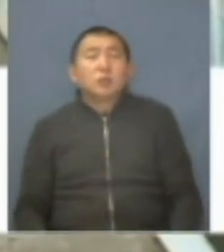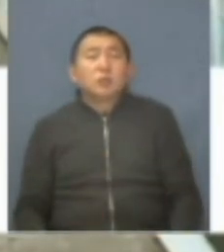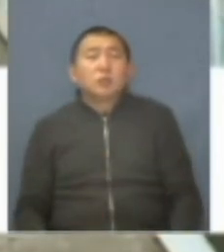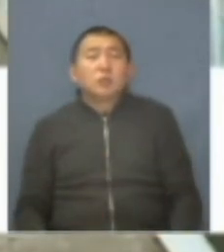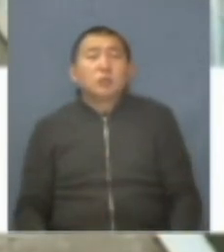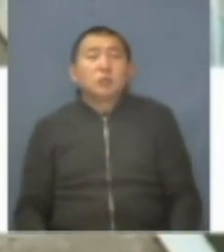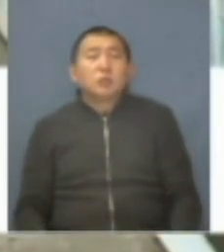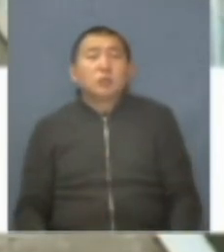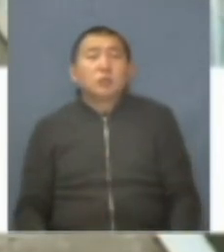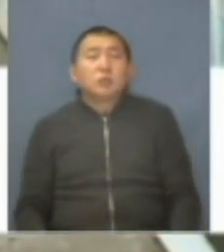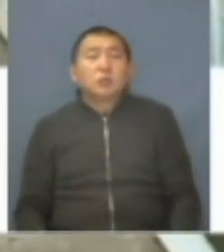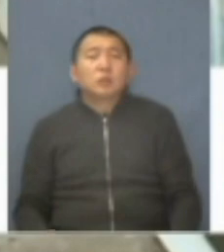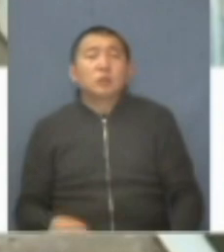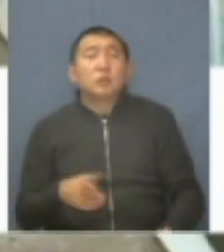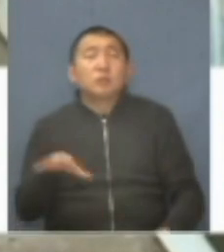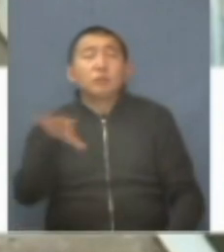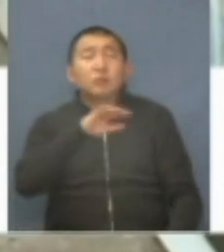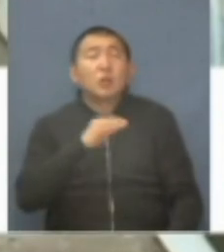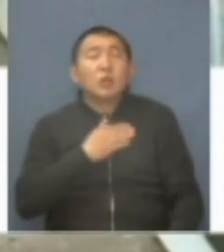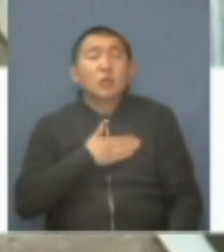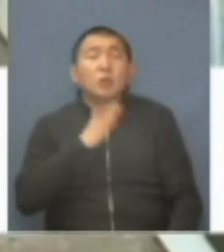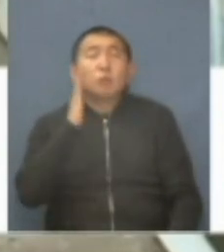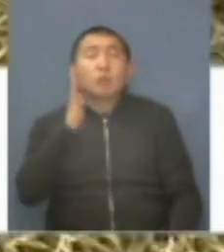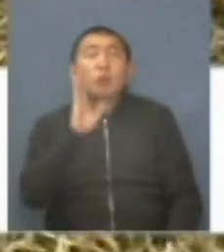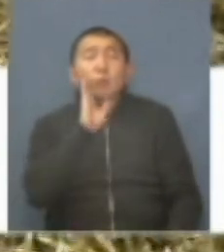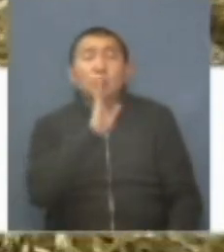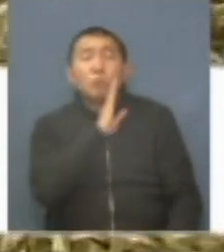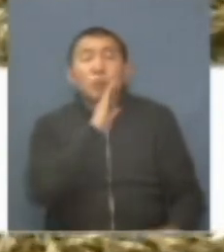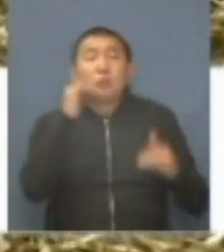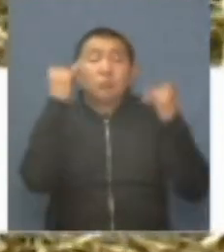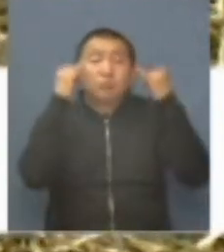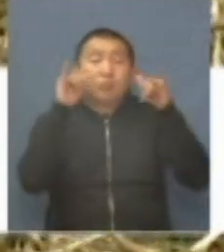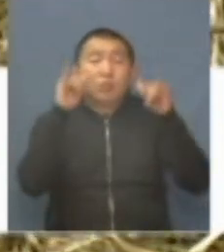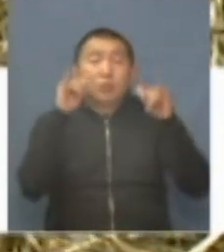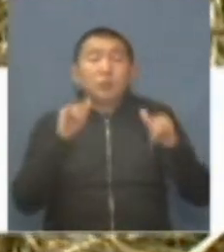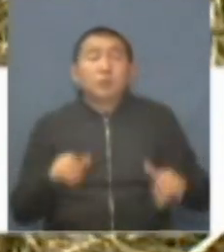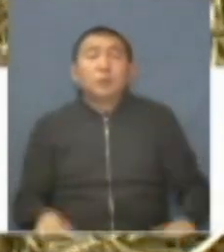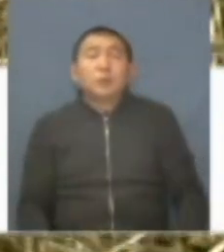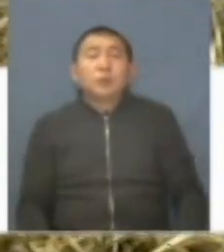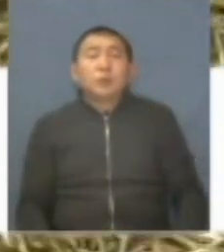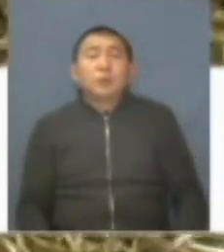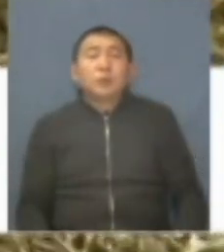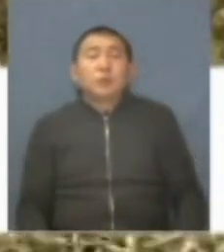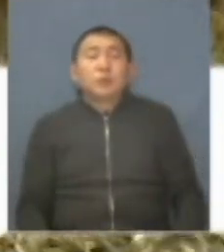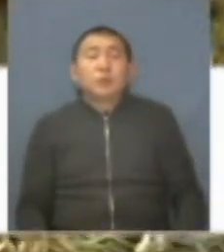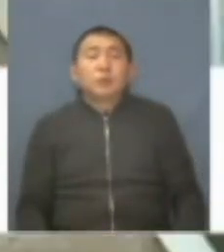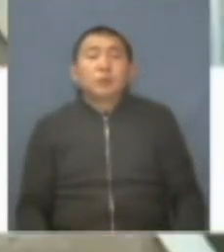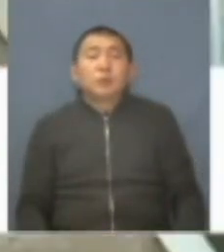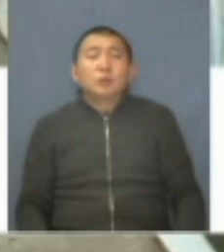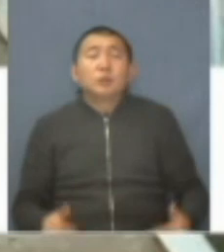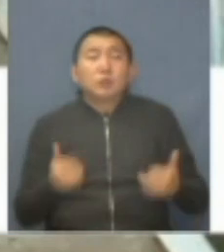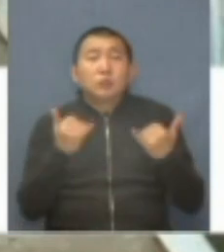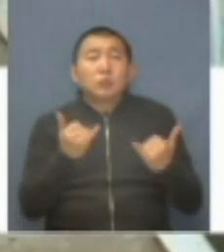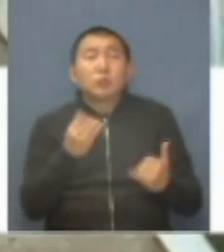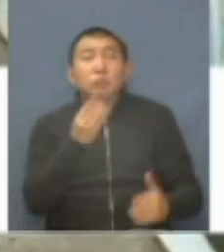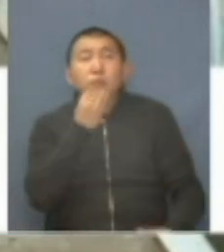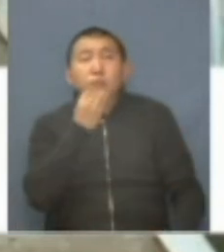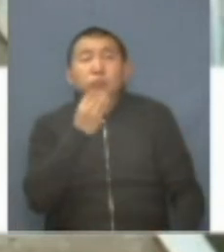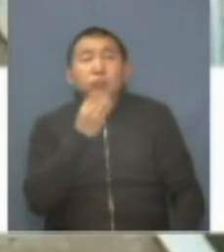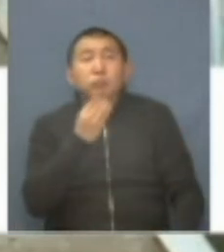Это все наши будущие мамы. Такие телята, такие коровы будут. Сейчас у них на данный момент они едят с нулевого дня